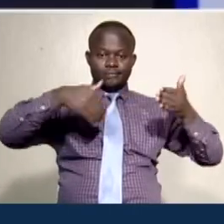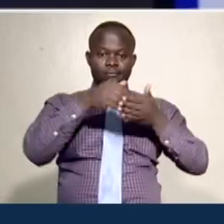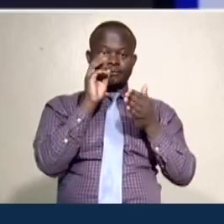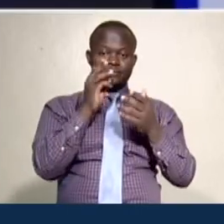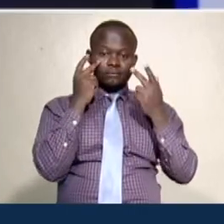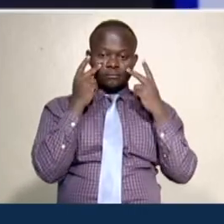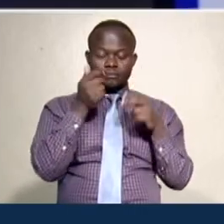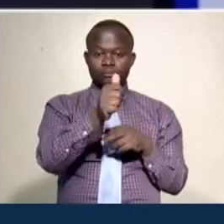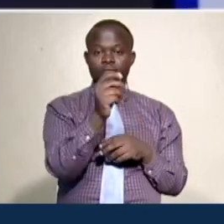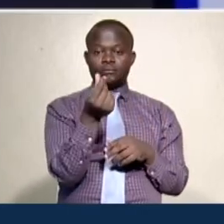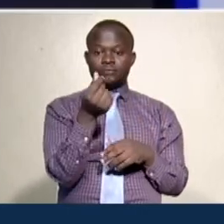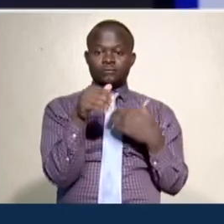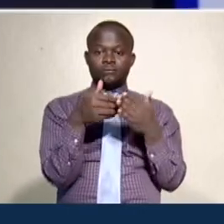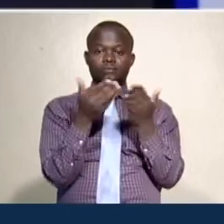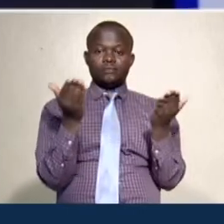aya mafaranga ko